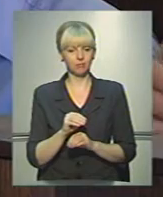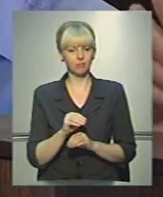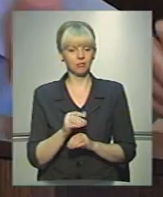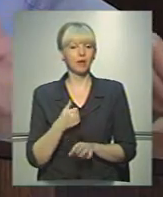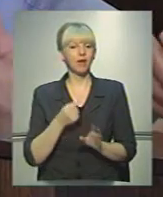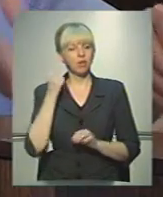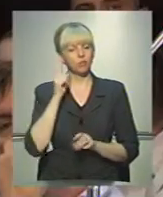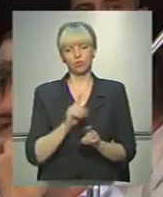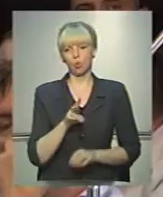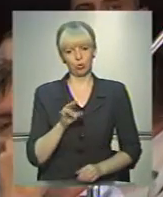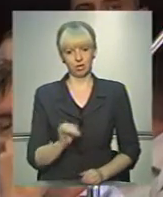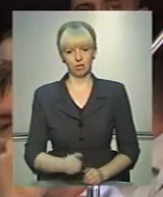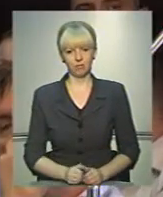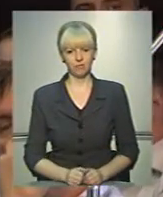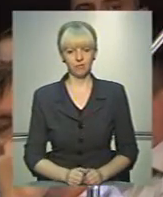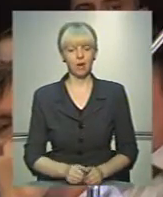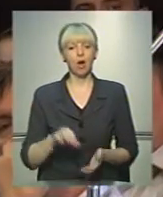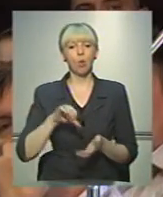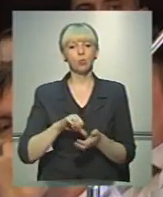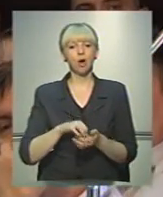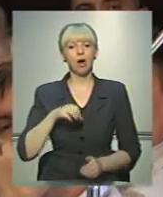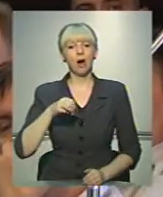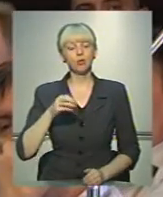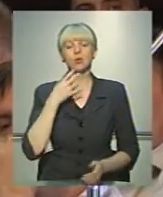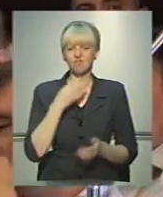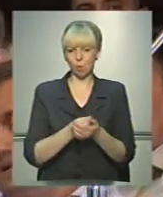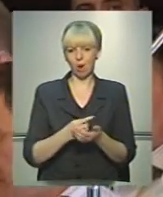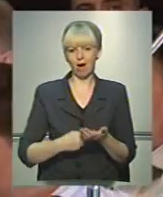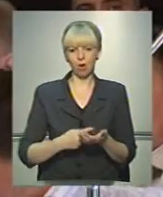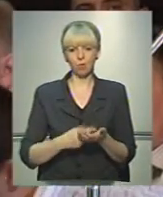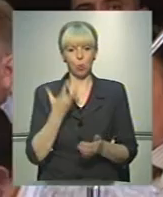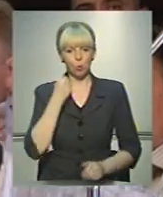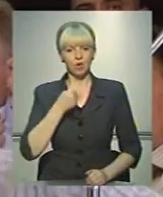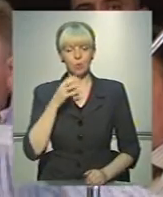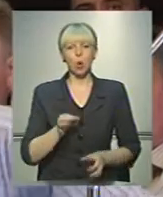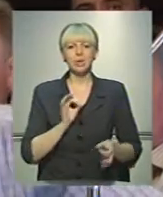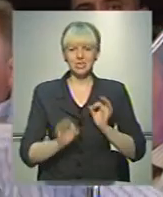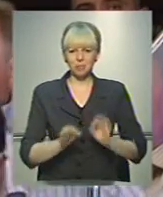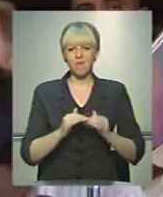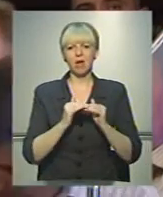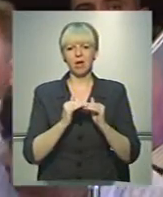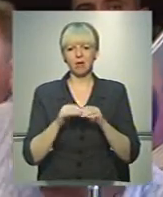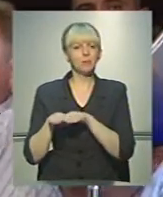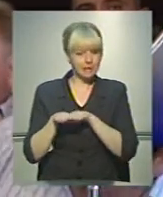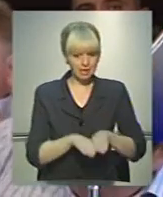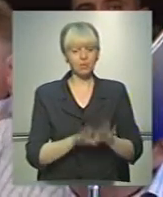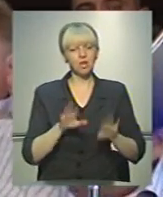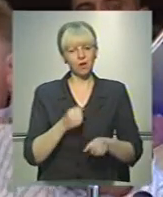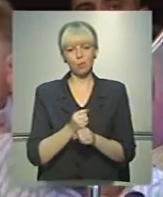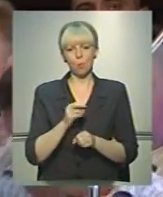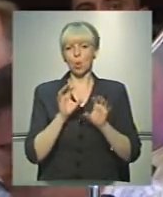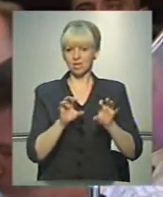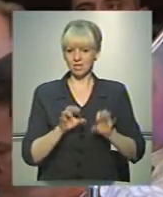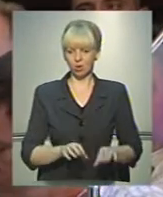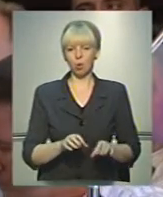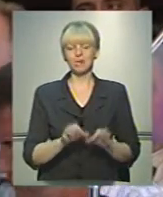Я думаю, що ні. А в учасників АТО свої аргументи. Коли говорять про справедливість і рівність, то давайте зробимо по закону